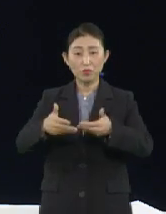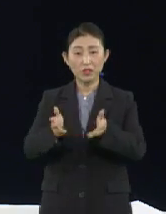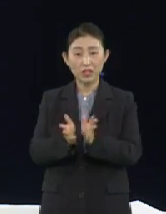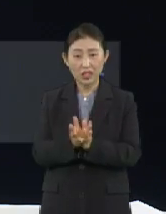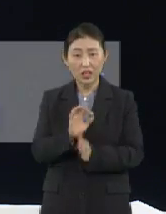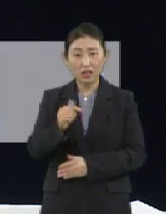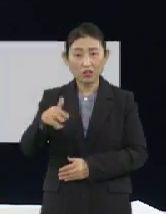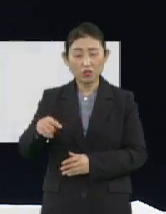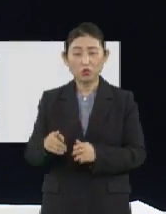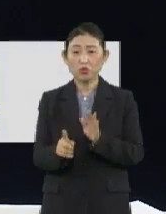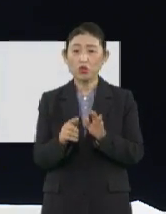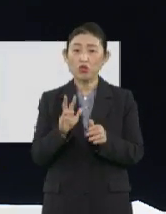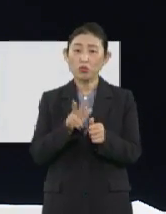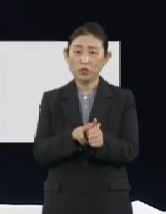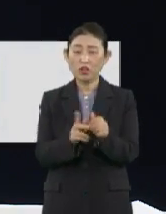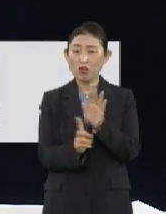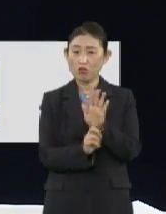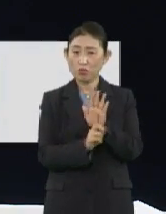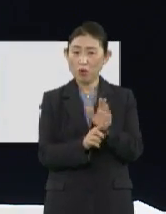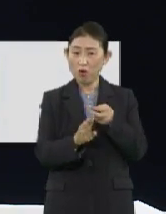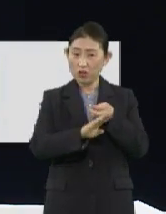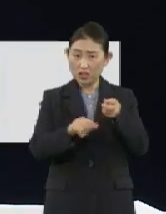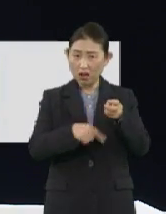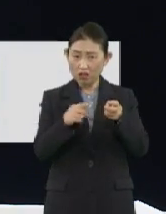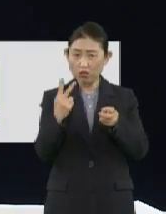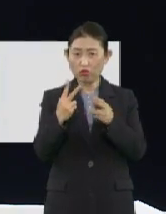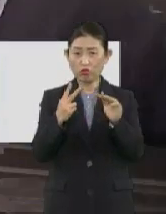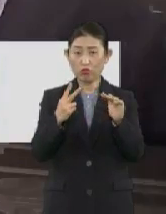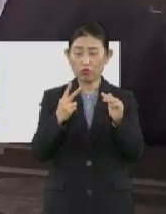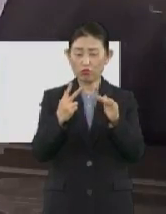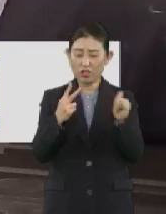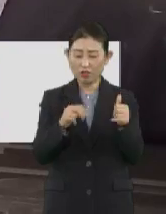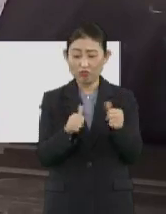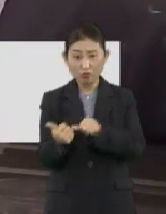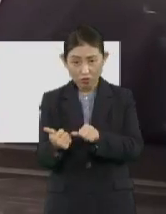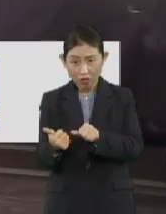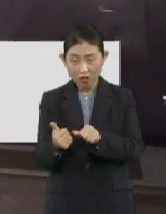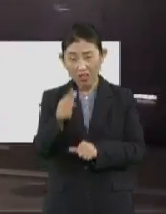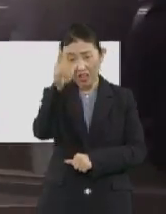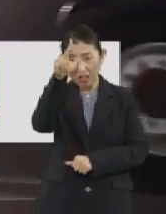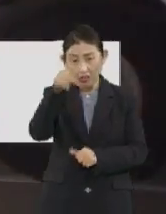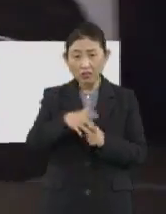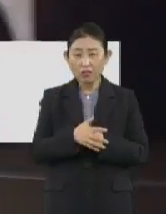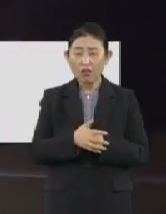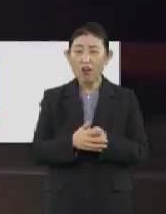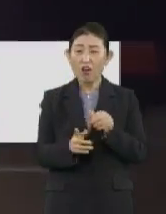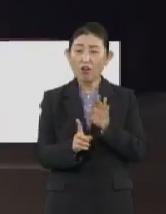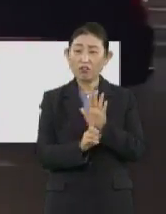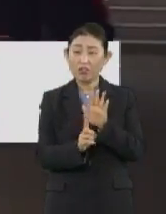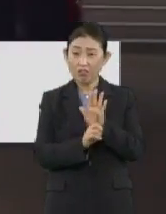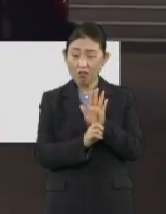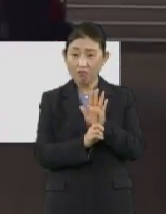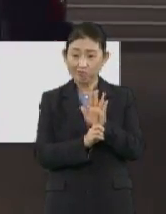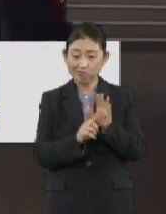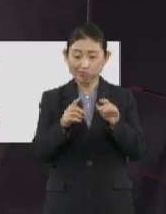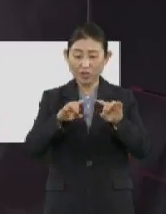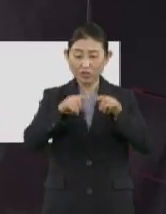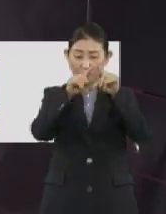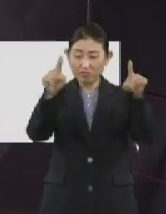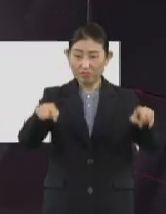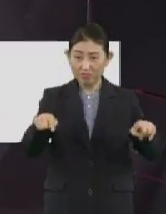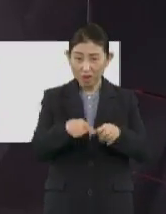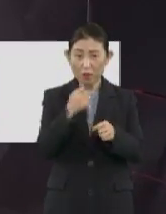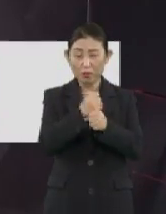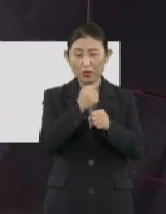국민의 당 안철수 대선 후보 유세 벗으 차량내 사망 사고와 관련해 경찰이 전거 차량을 제작한 업체 관계자들이